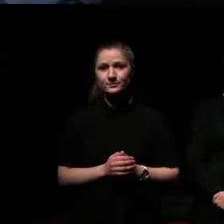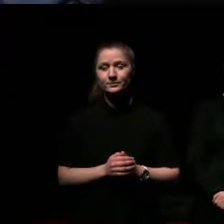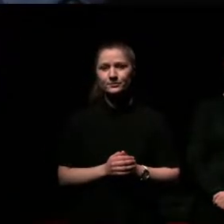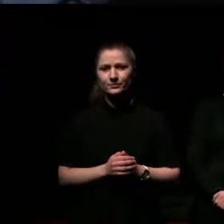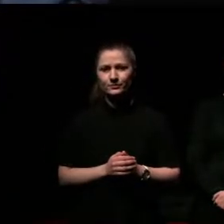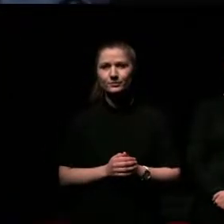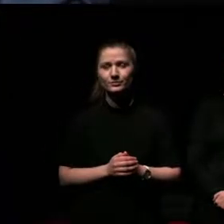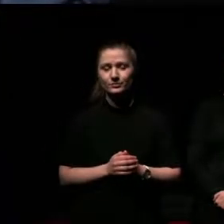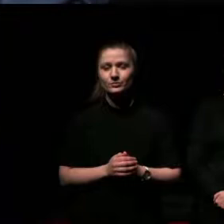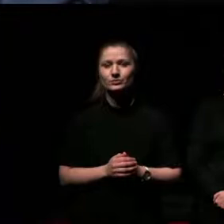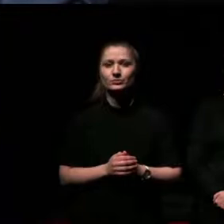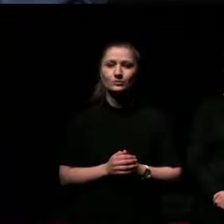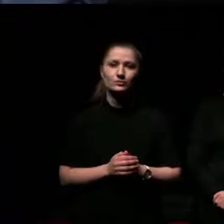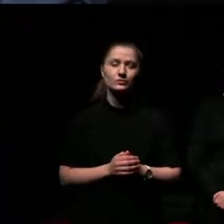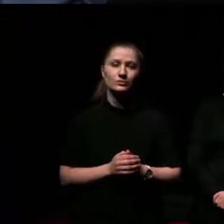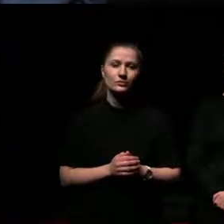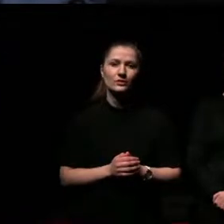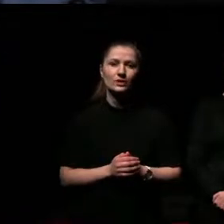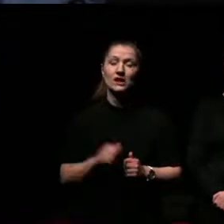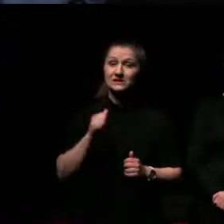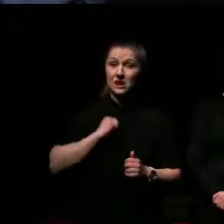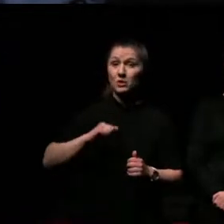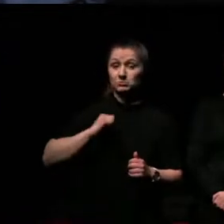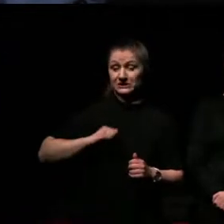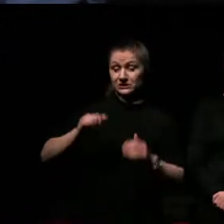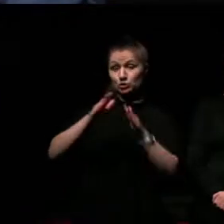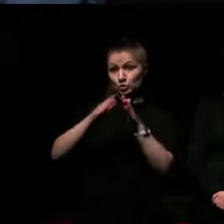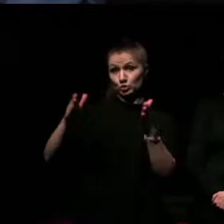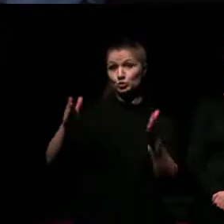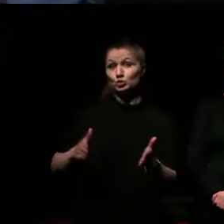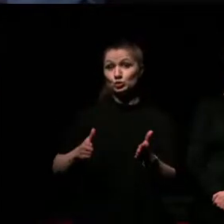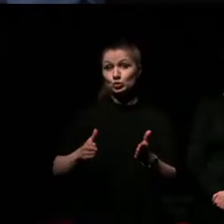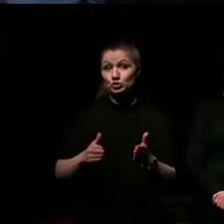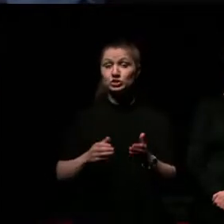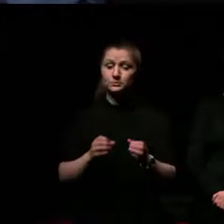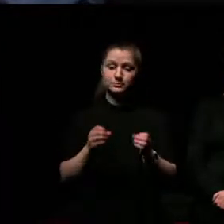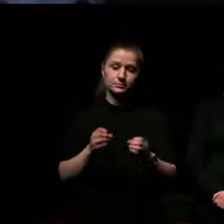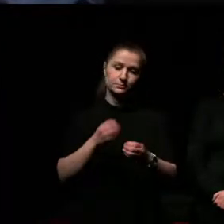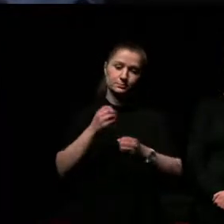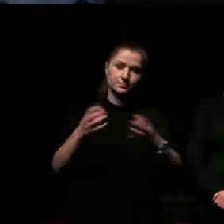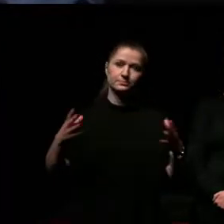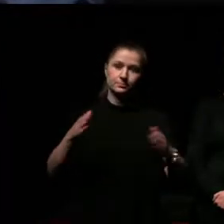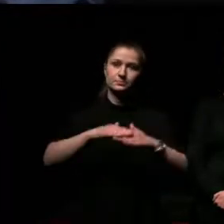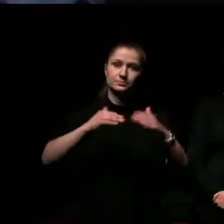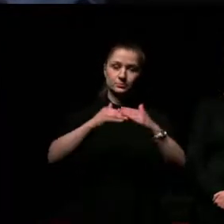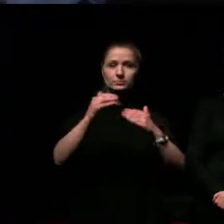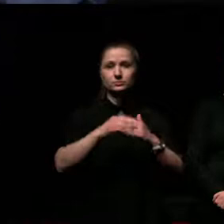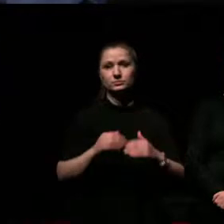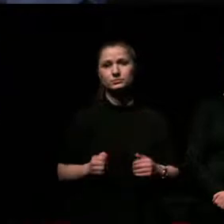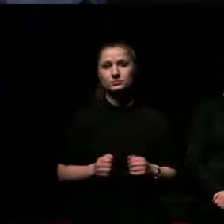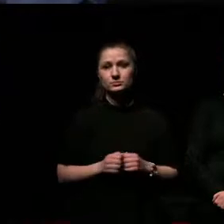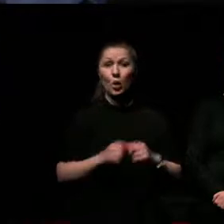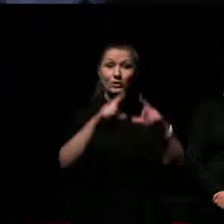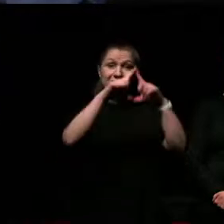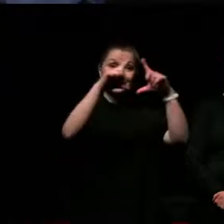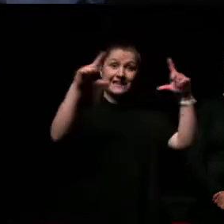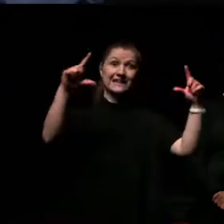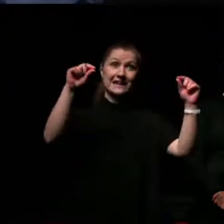til rette for samisk hus. De skulle skilte mer på samisk.